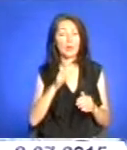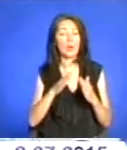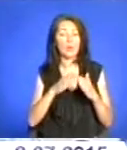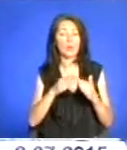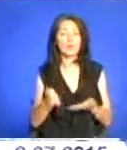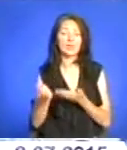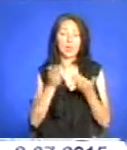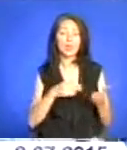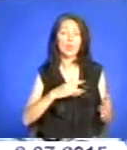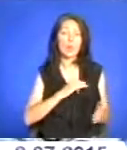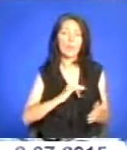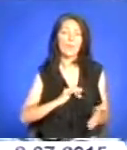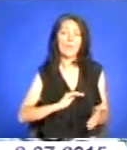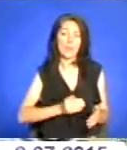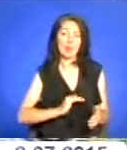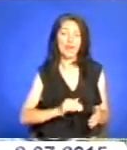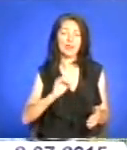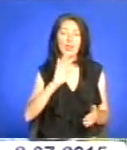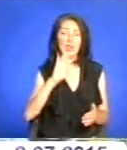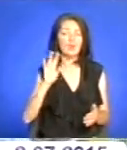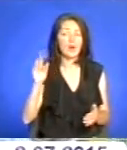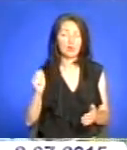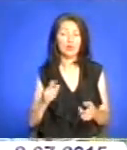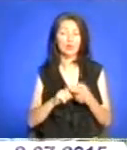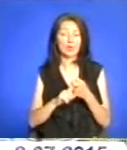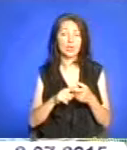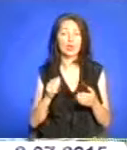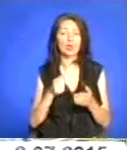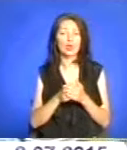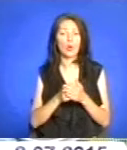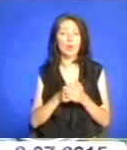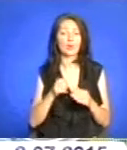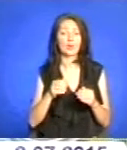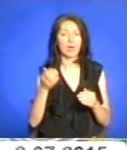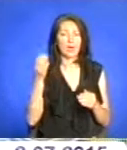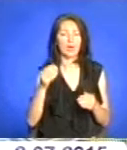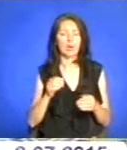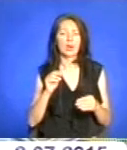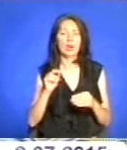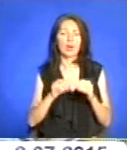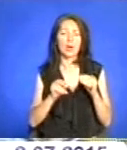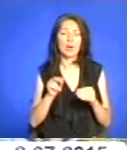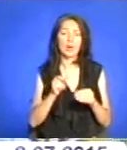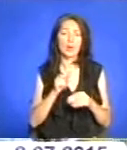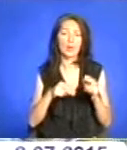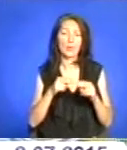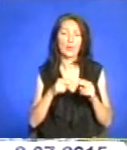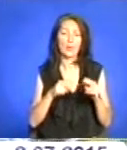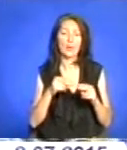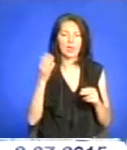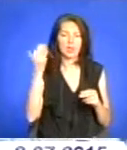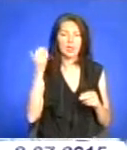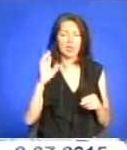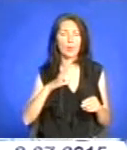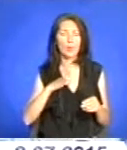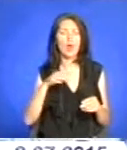наших підприємців, долучитися до облаштування бувшої споруди, яка раніше слугувала як пожежна водойма